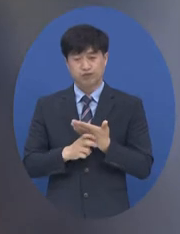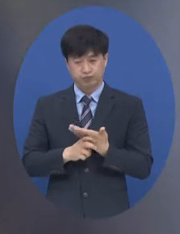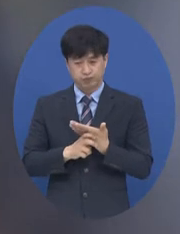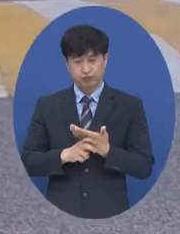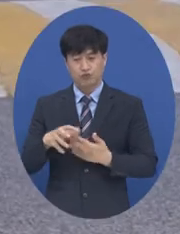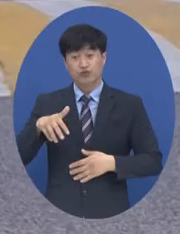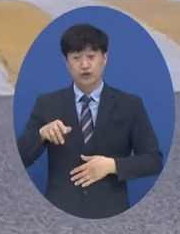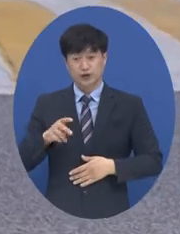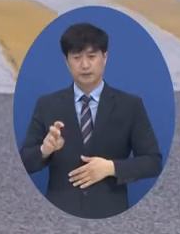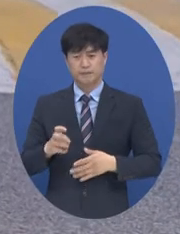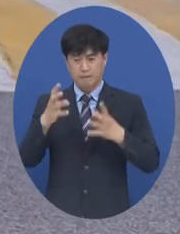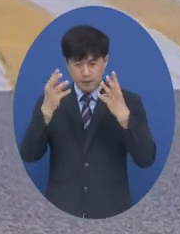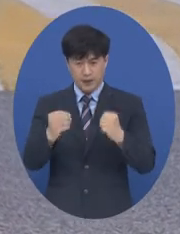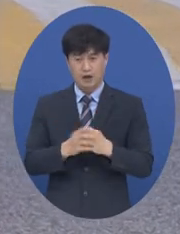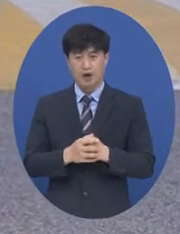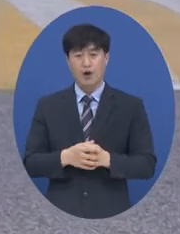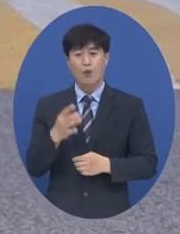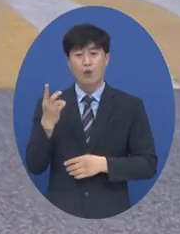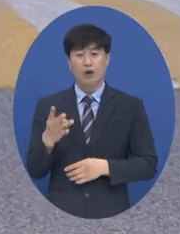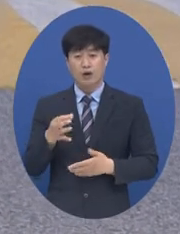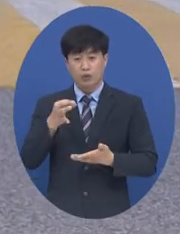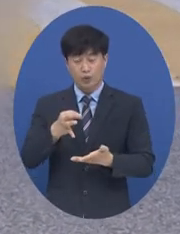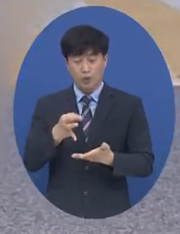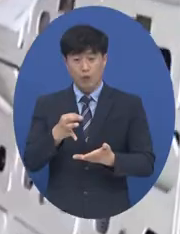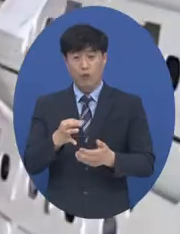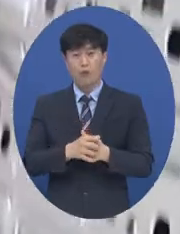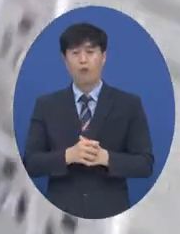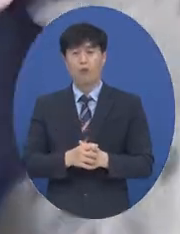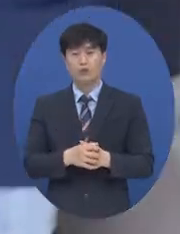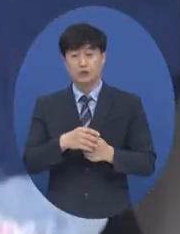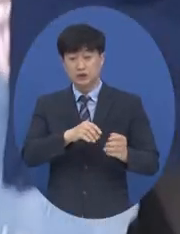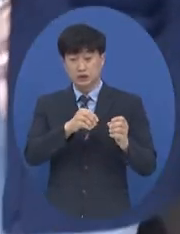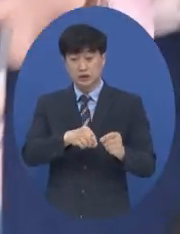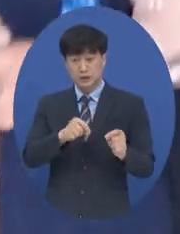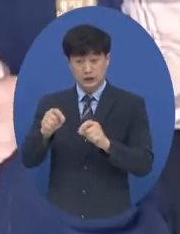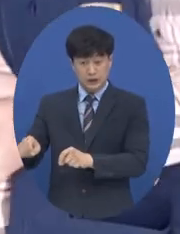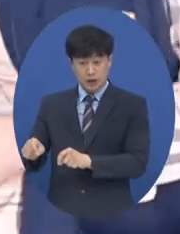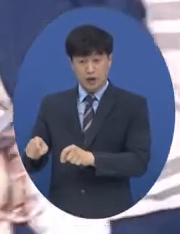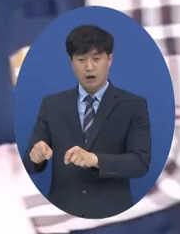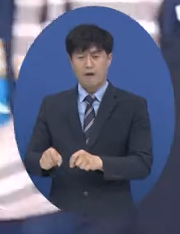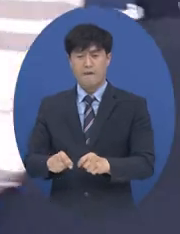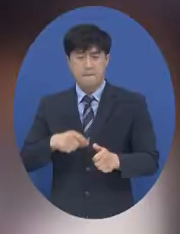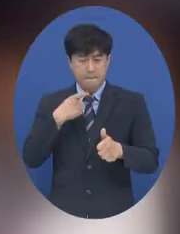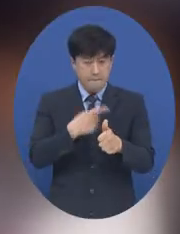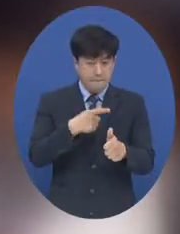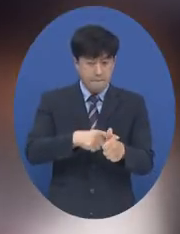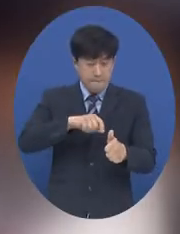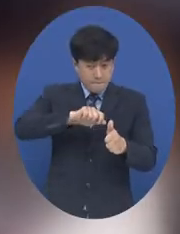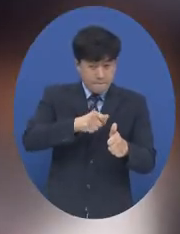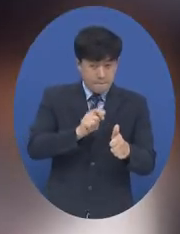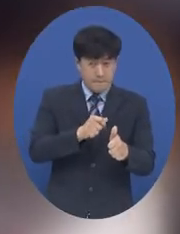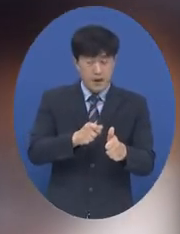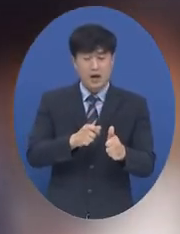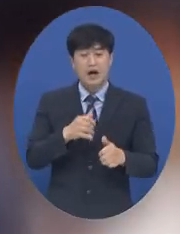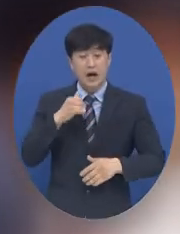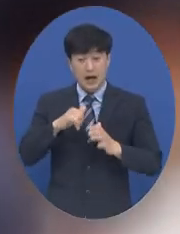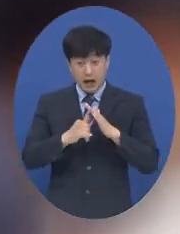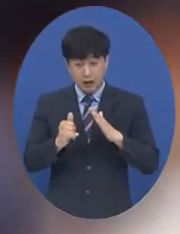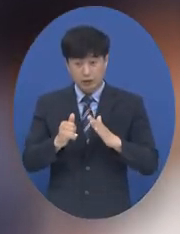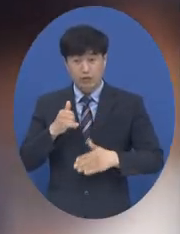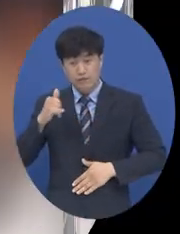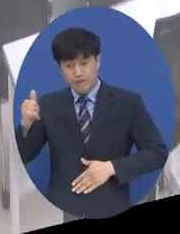있습니다 원리금 상환이 늦어지면 협박과 욕설을 하고 가족이나 지인에게 연락해 피해자들을 괴롭히는